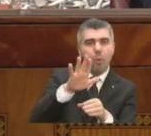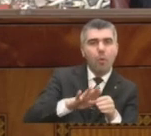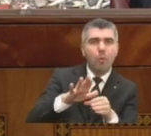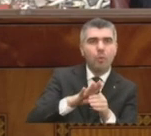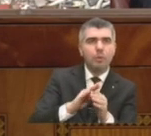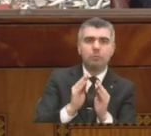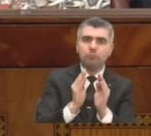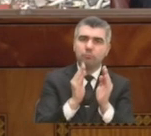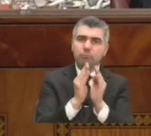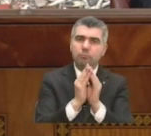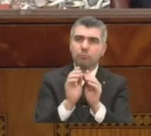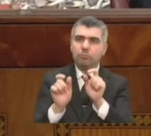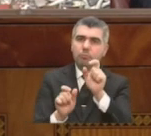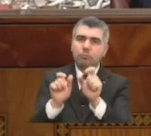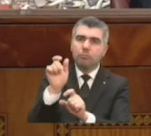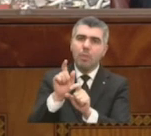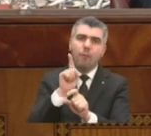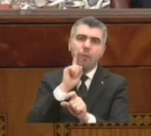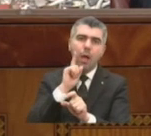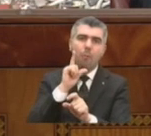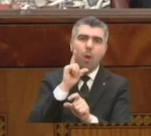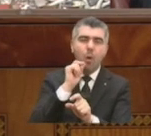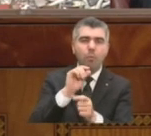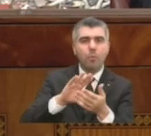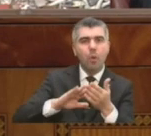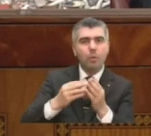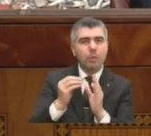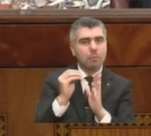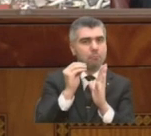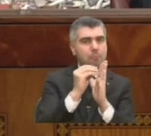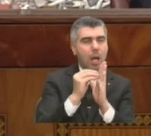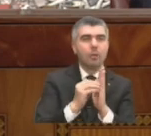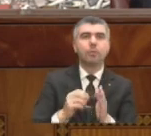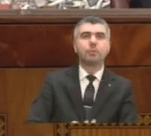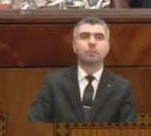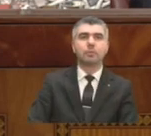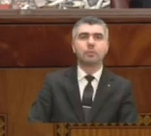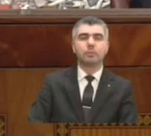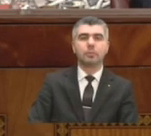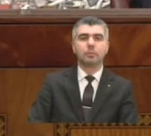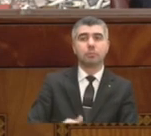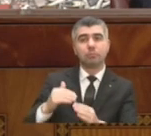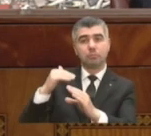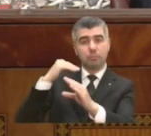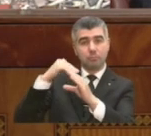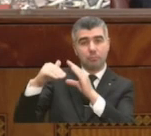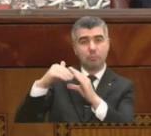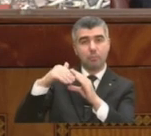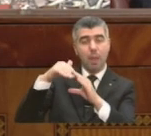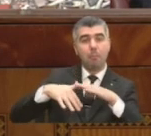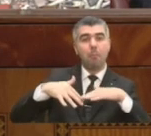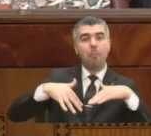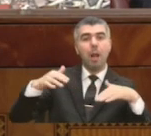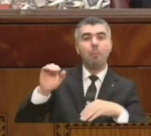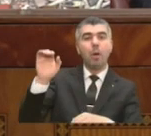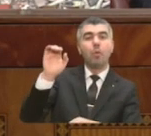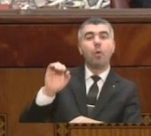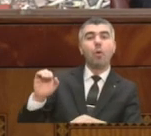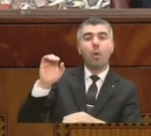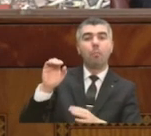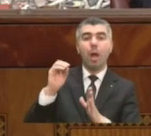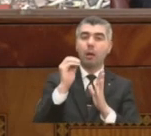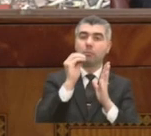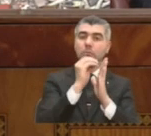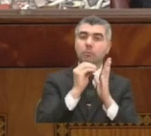والنواب والنائبات غير البرلمانيين غير المنتسبين تبليغ رئاسه البرلمان الاوروبي بمضمون